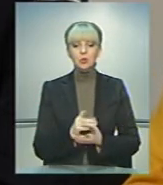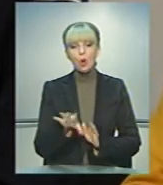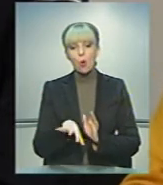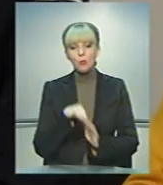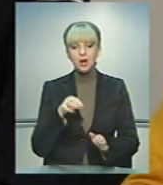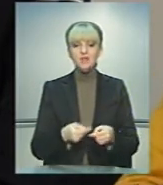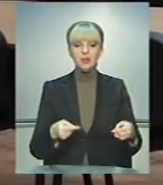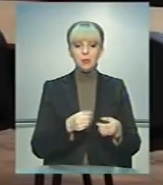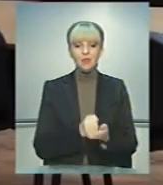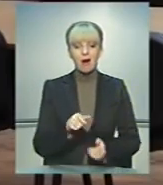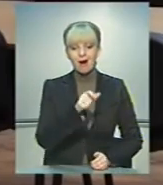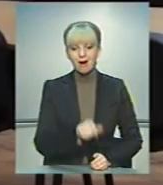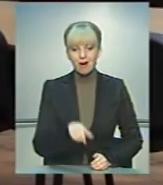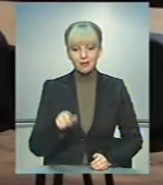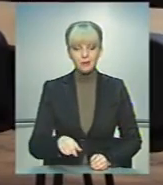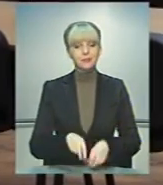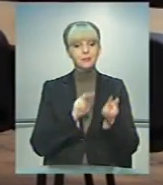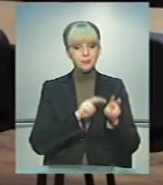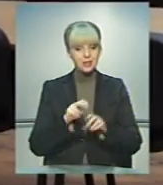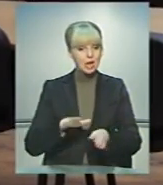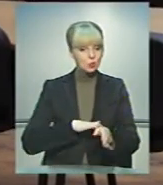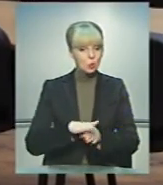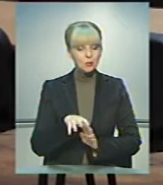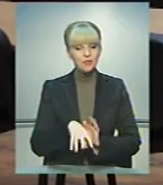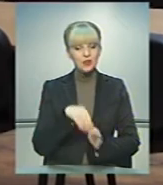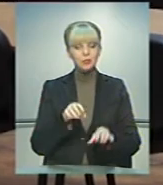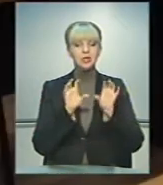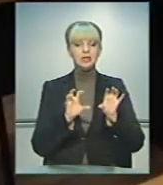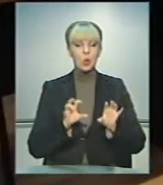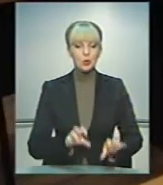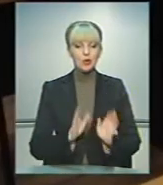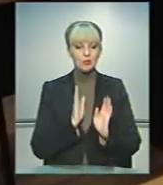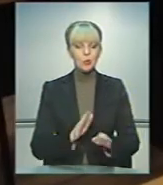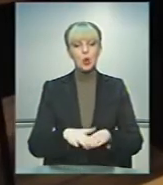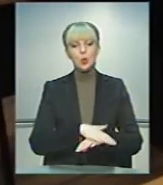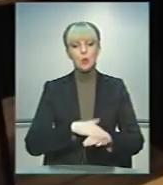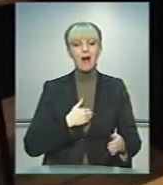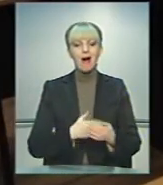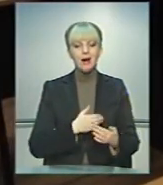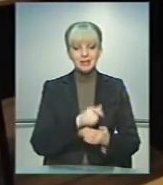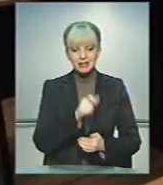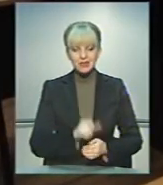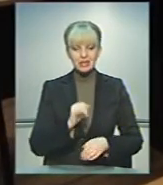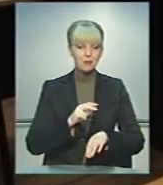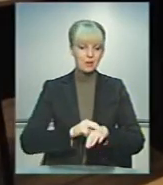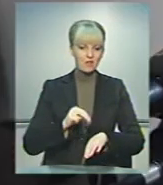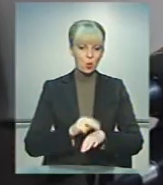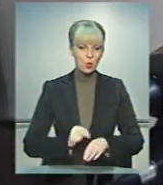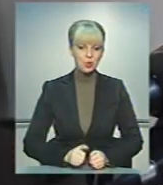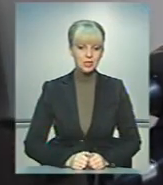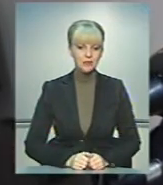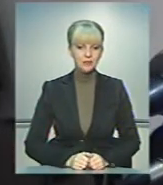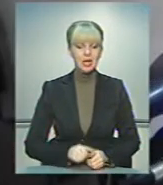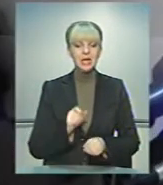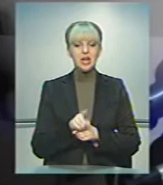обиратися відповідно кандидати. Слідкувати за дотриманням виборчого законодавства будуть громадські активісти та правоохоронці.